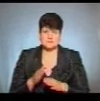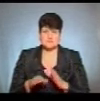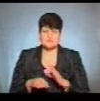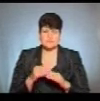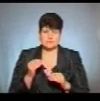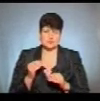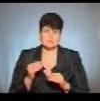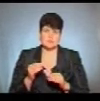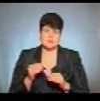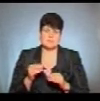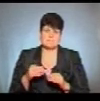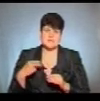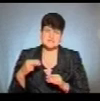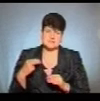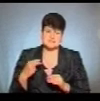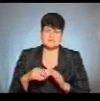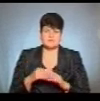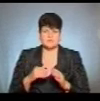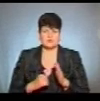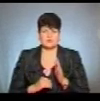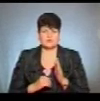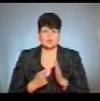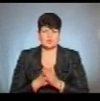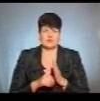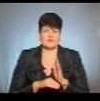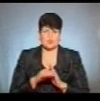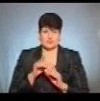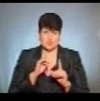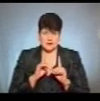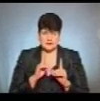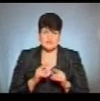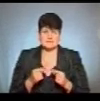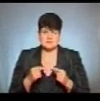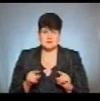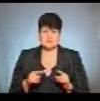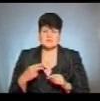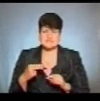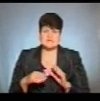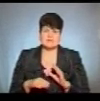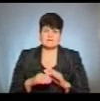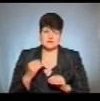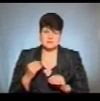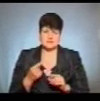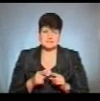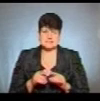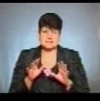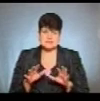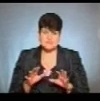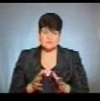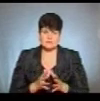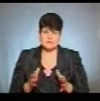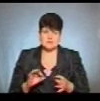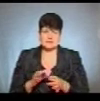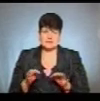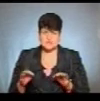процесами президентських і виборів до Верховної Ради. На відміну від президентських виборів, даний закон набагато більш